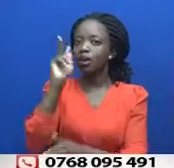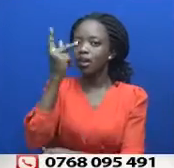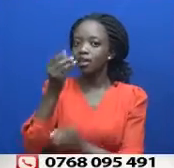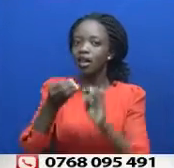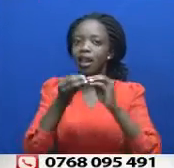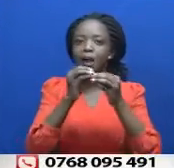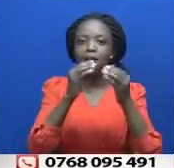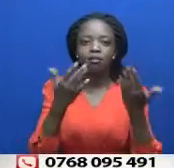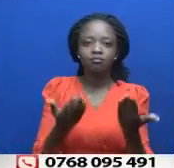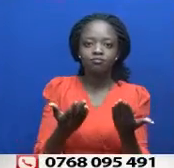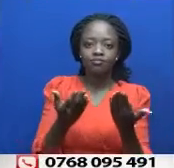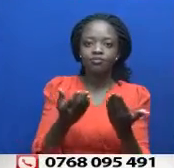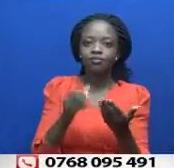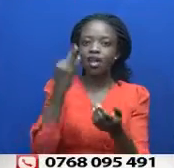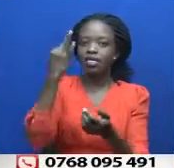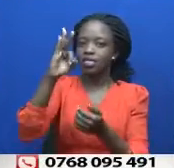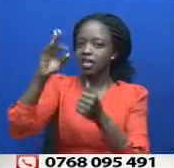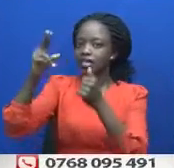ya watu milioni